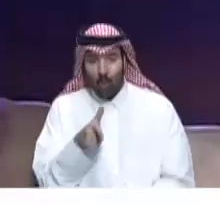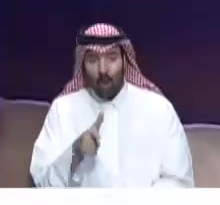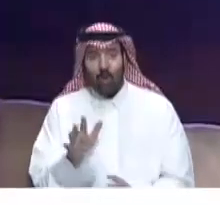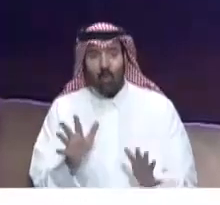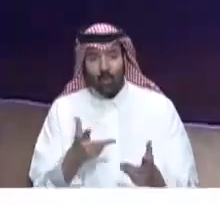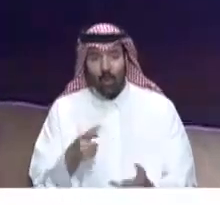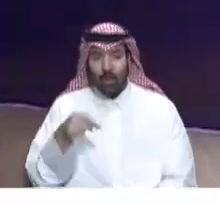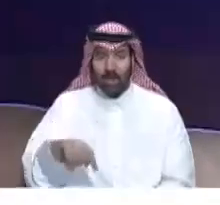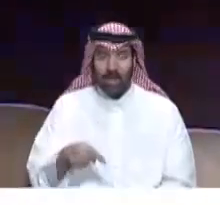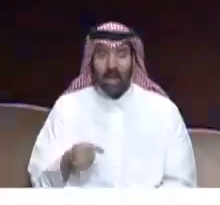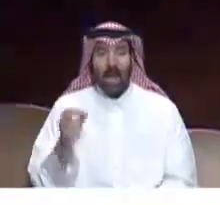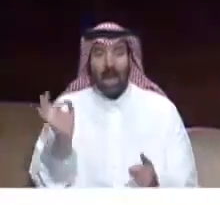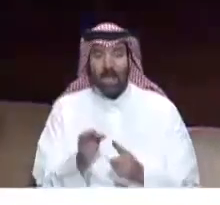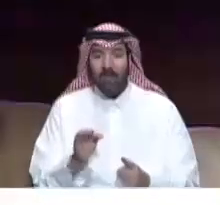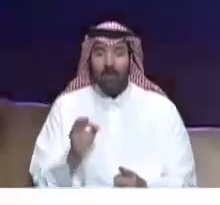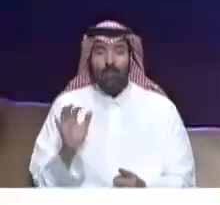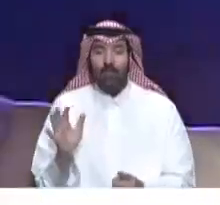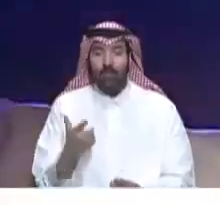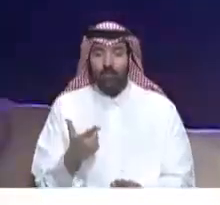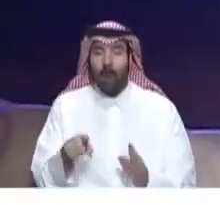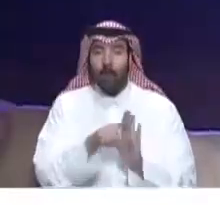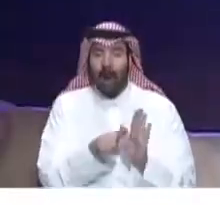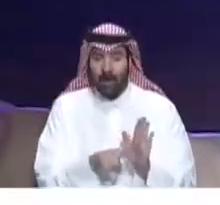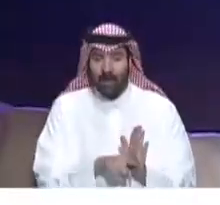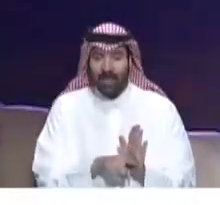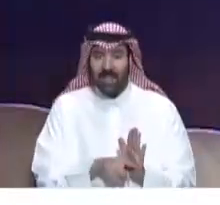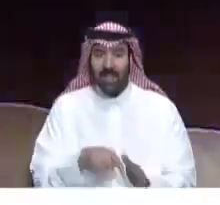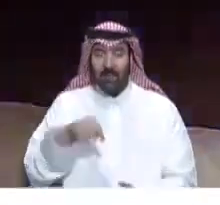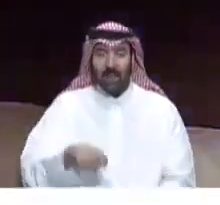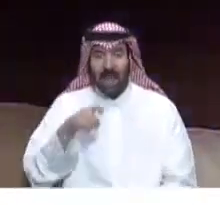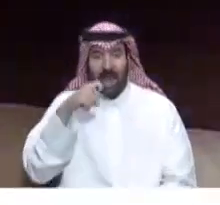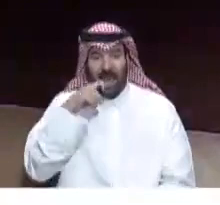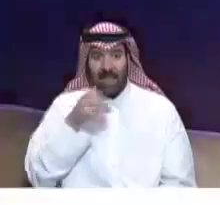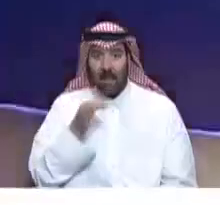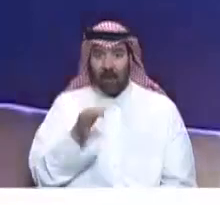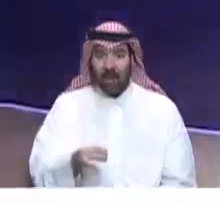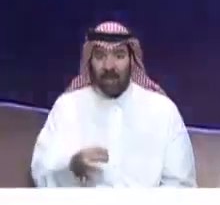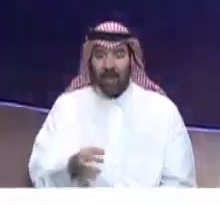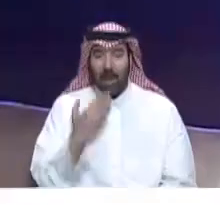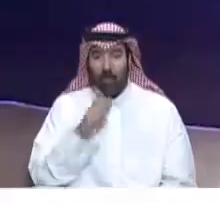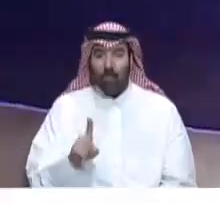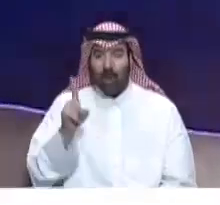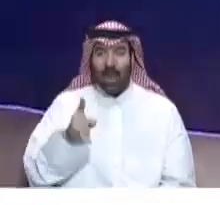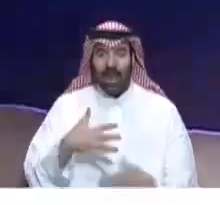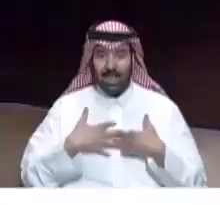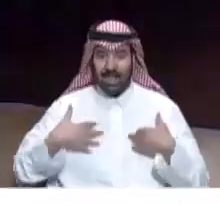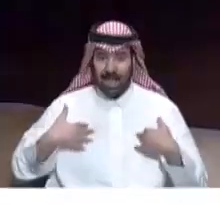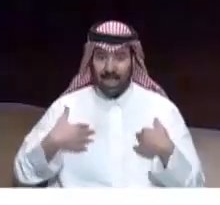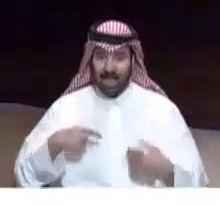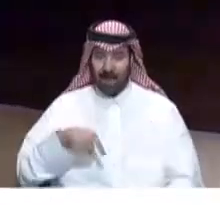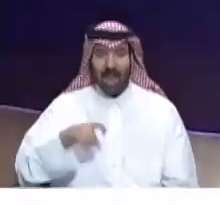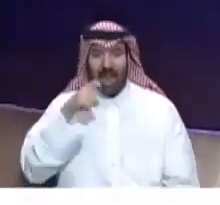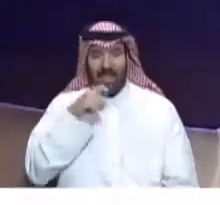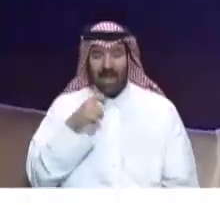أن الغاية من جميع هذه الفعاليات أن مدينة حائل اليوم مدينة ولله الحمد سعيدة، مدينة حائل